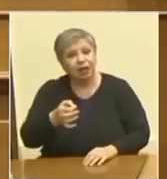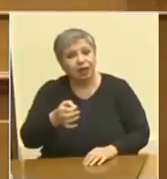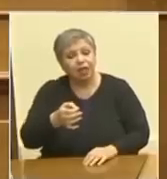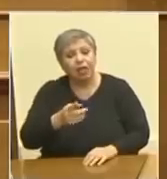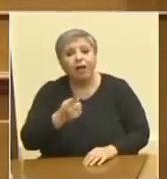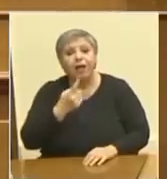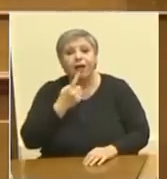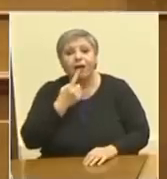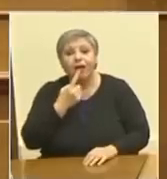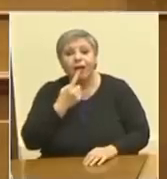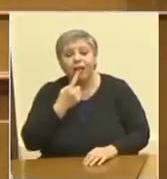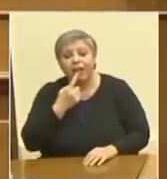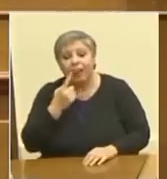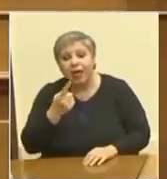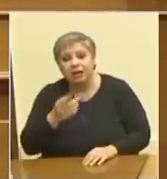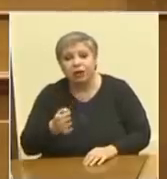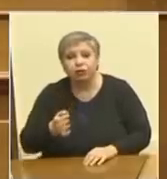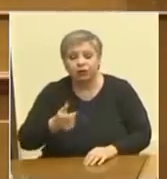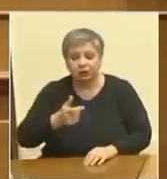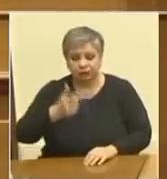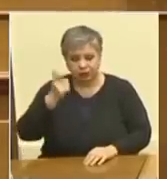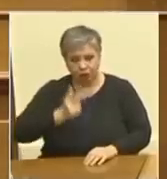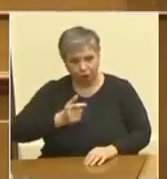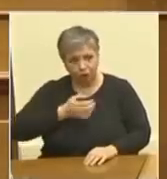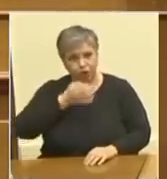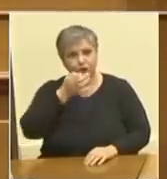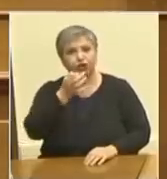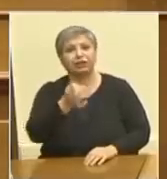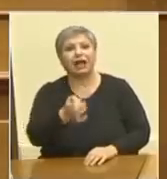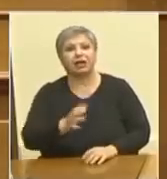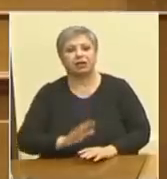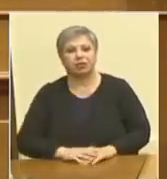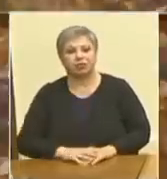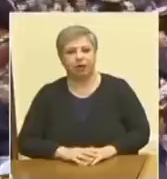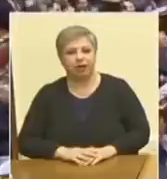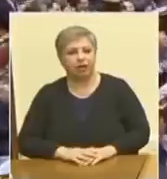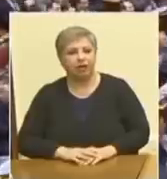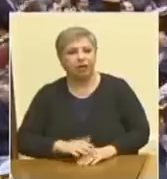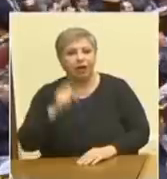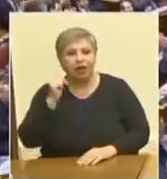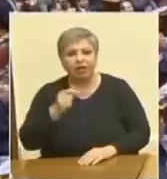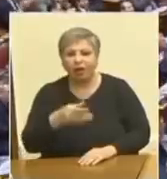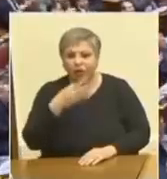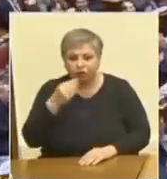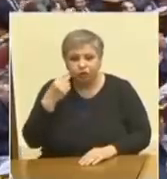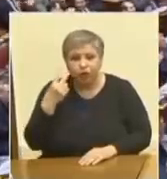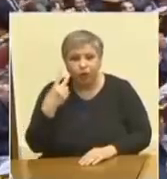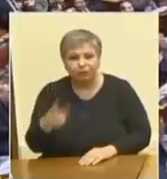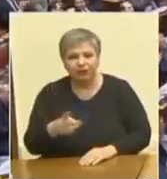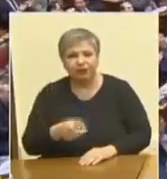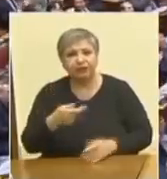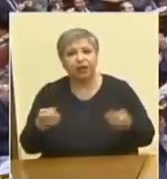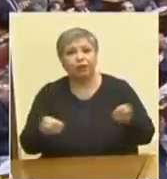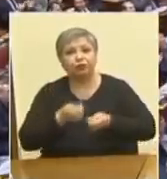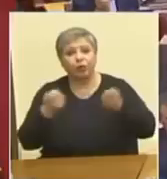να έκανε ο Κυριάκος Μητσοτάκης στο Πολιτικό». Δεν τρέπεστε λίγο. Δεν τρέπεστε λίγο για την αθλειότητα εντός του